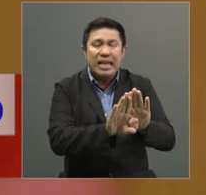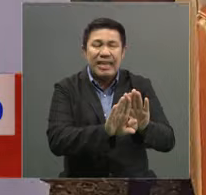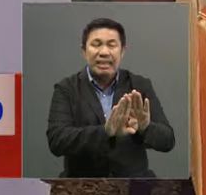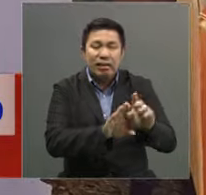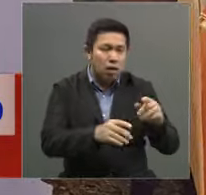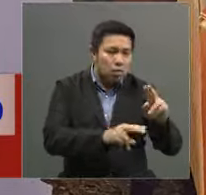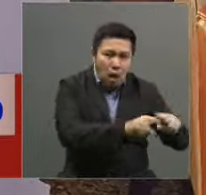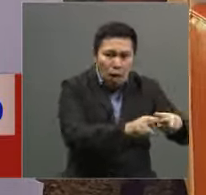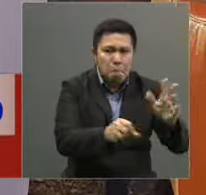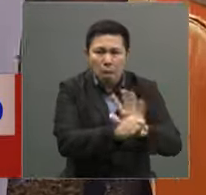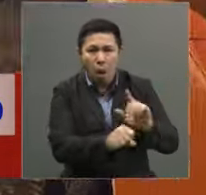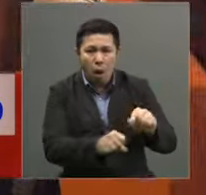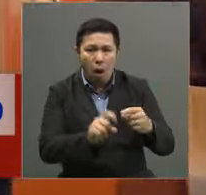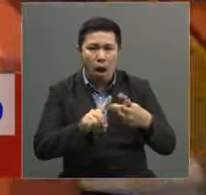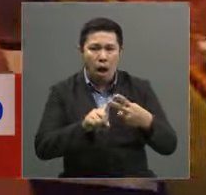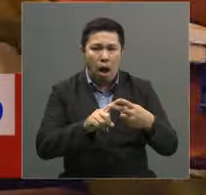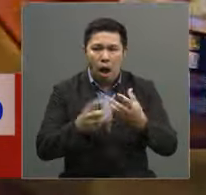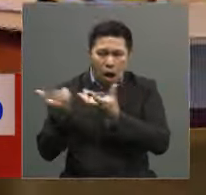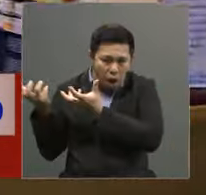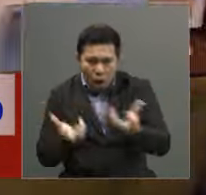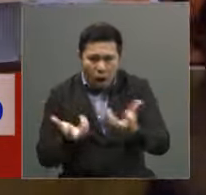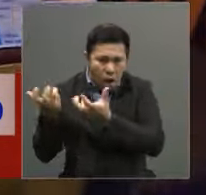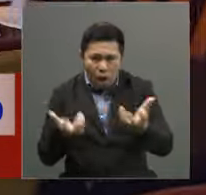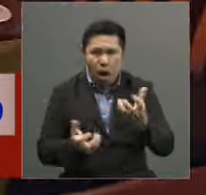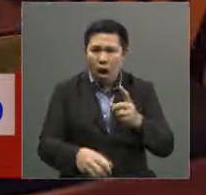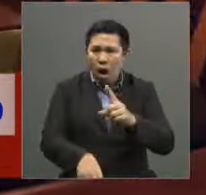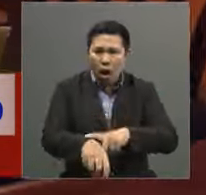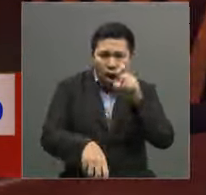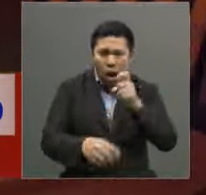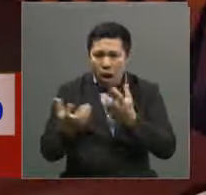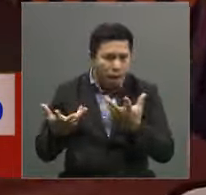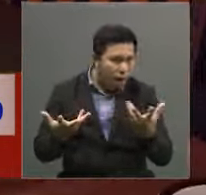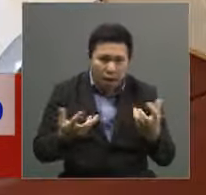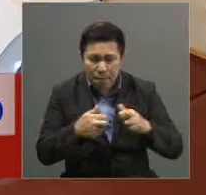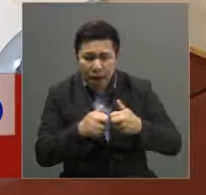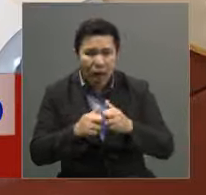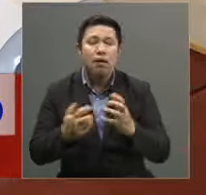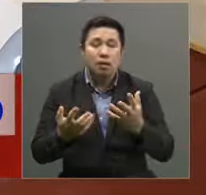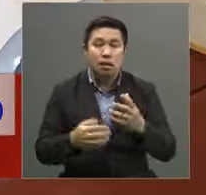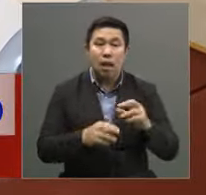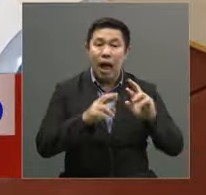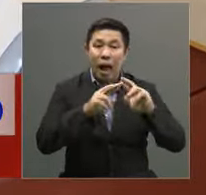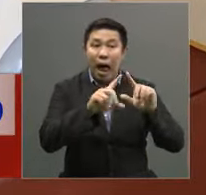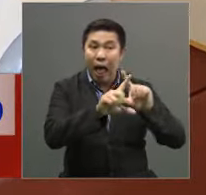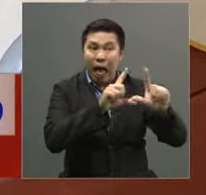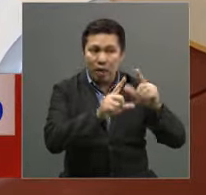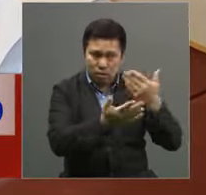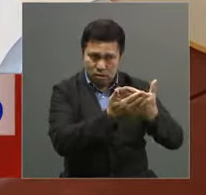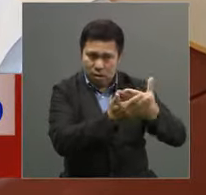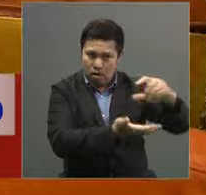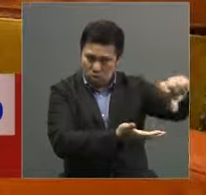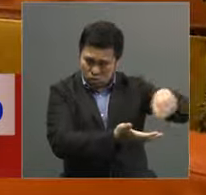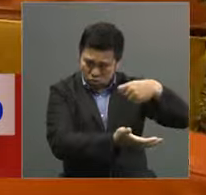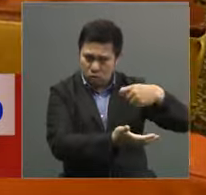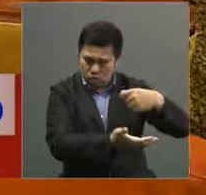น่ะใช่แล้วไหนจะมีปัญหาเรื่องลายอาหารที่อาจจะออกไม่ทันอีกเนี่ยงนะคะทีนี้พอแจ้งไปทาง LINEเพื่อขอให้โอนเงินมัด